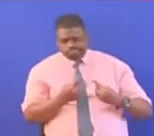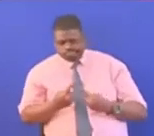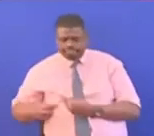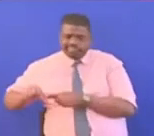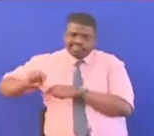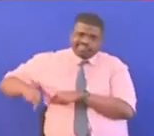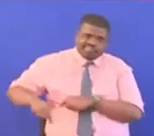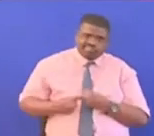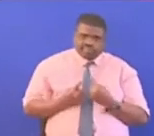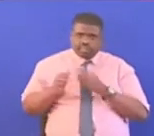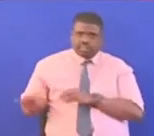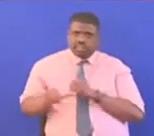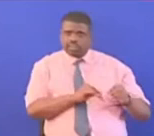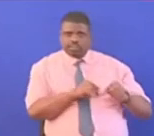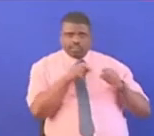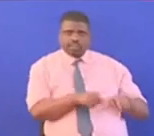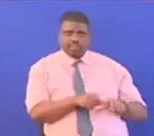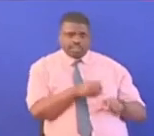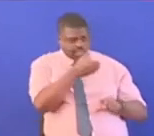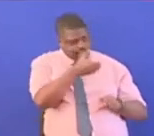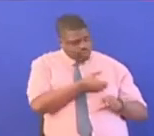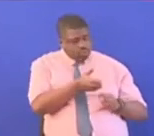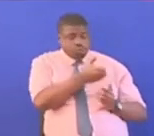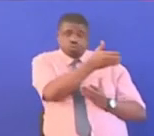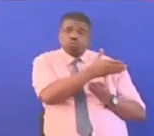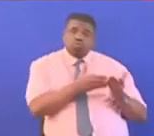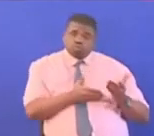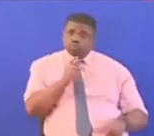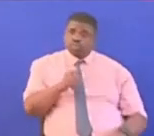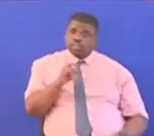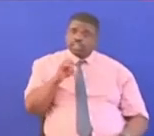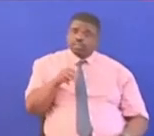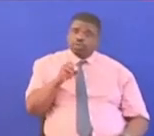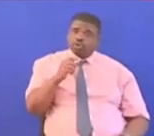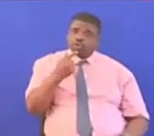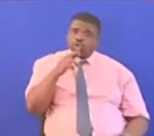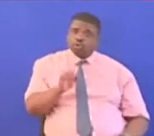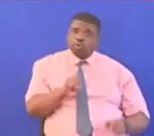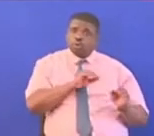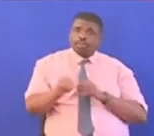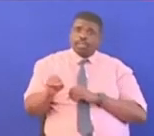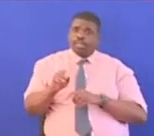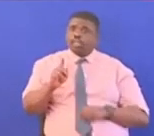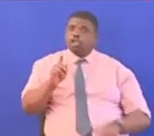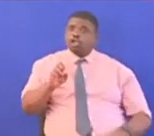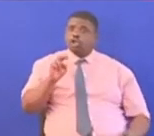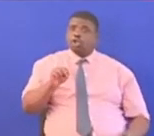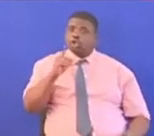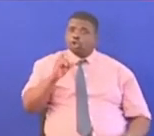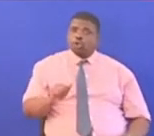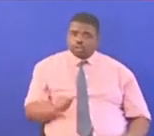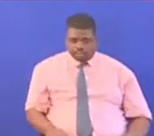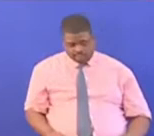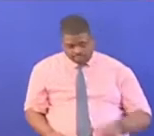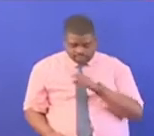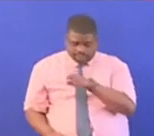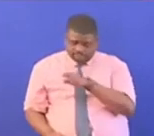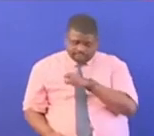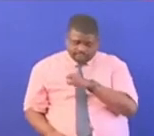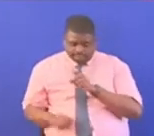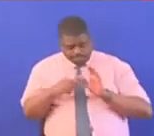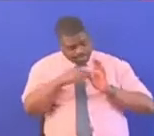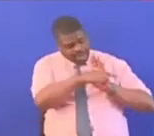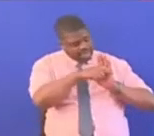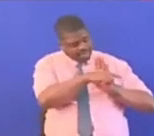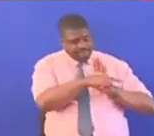ambaye inahamisha leo kitongoji nusu ya kijiji cha Kimotoro kwenda wilaya Kondoa. Badala ya kwenda hiyo magharibi